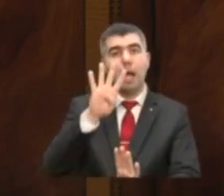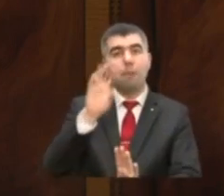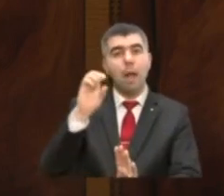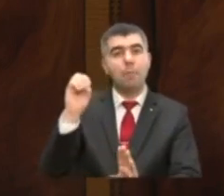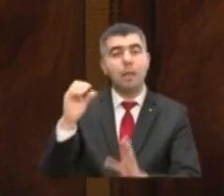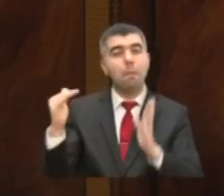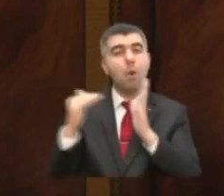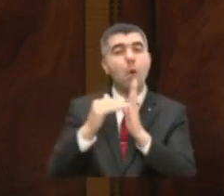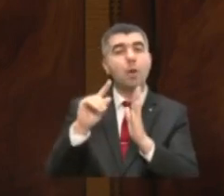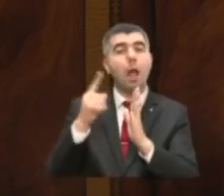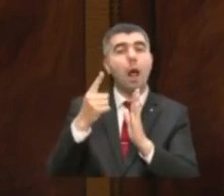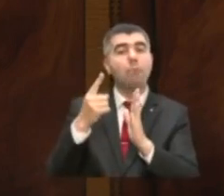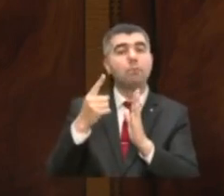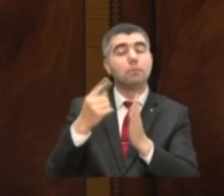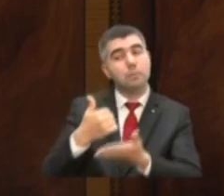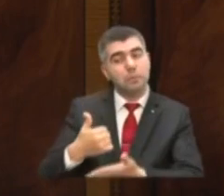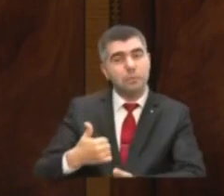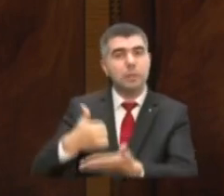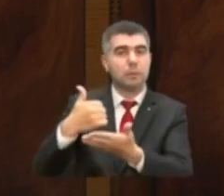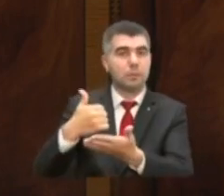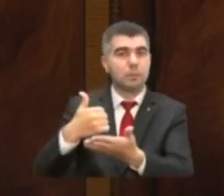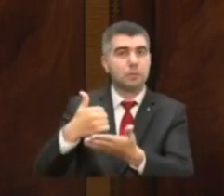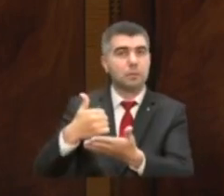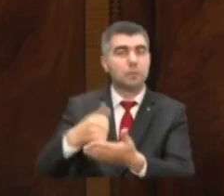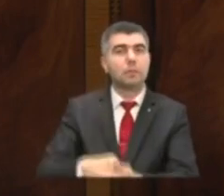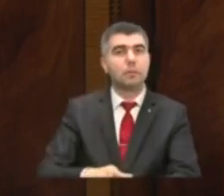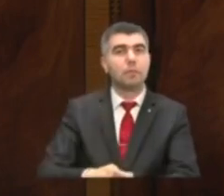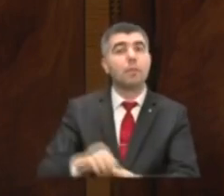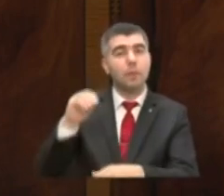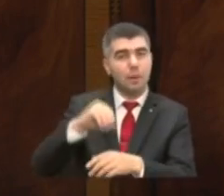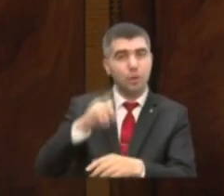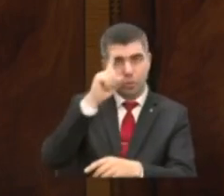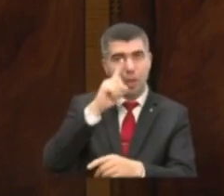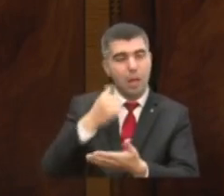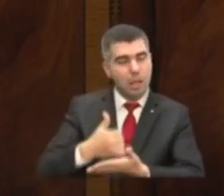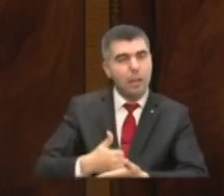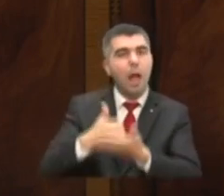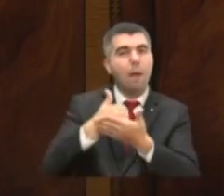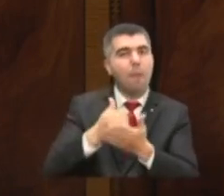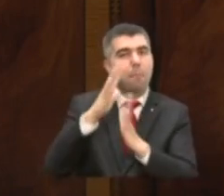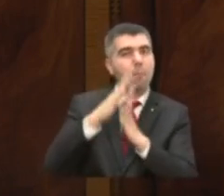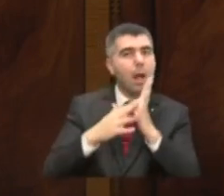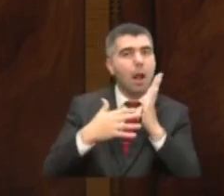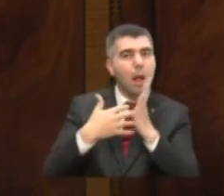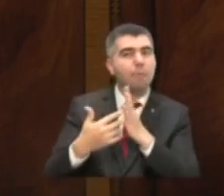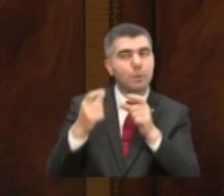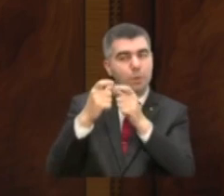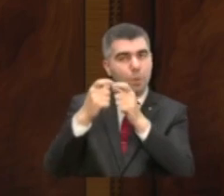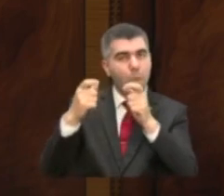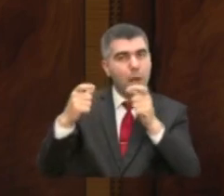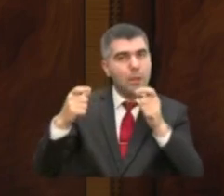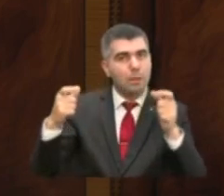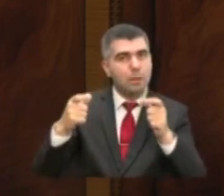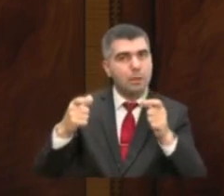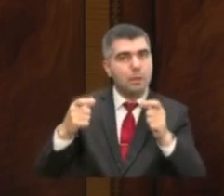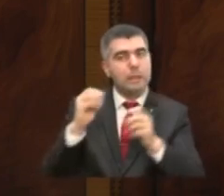رقم معاملة مصرح به. وغادي ندعموا أكثر هذا البرنامج إن شاء الله، وغادي توسع ونستطيع نزيدوا